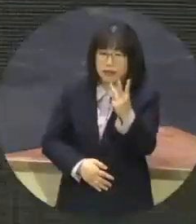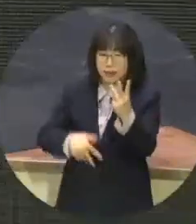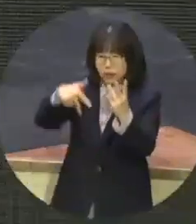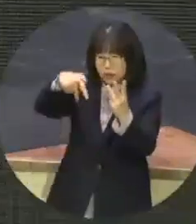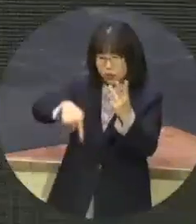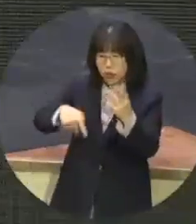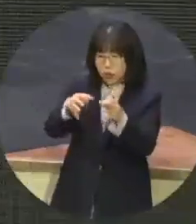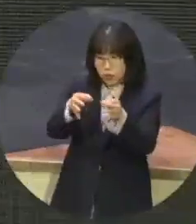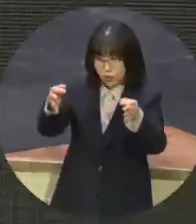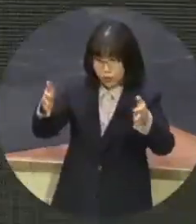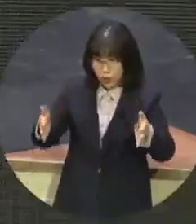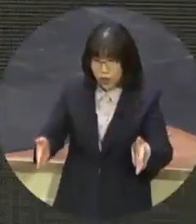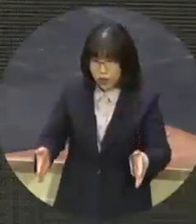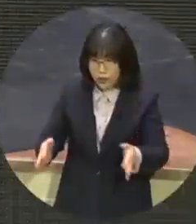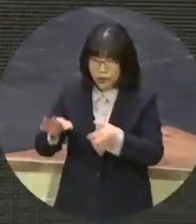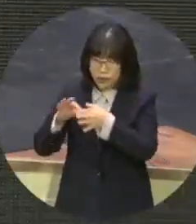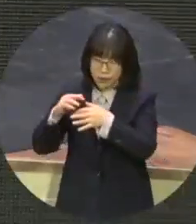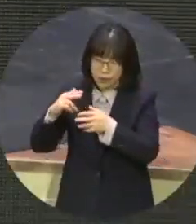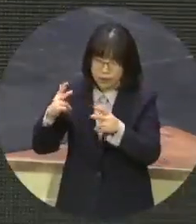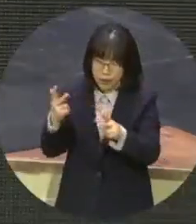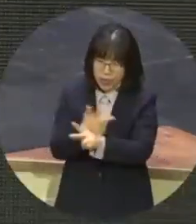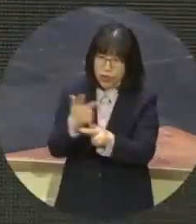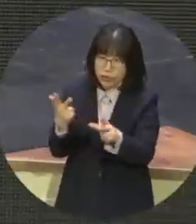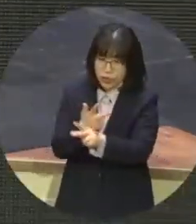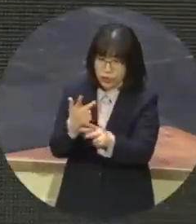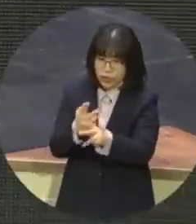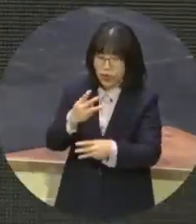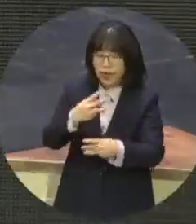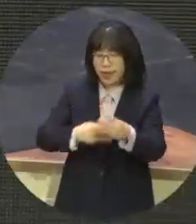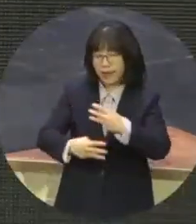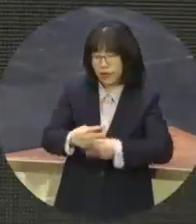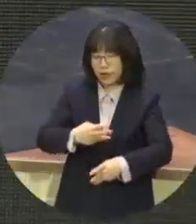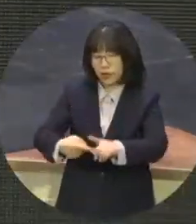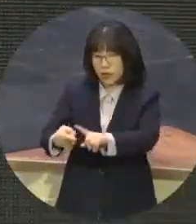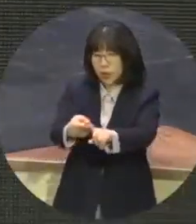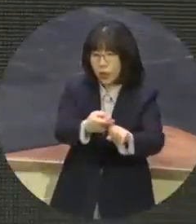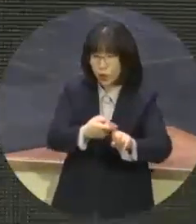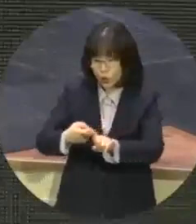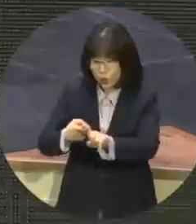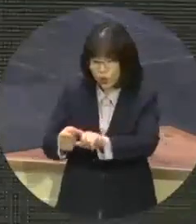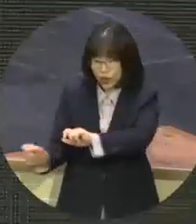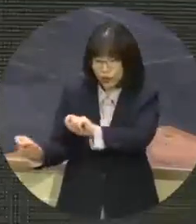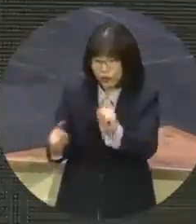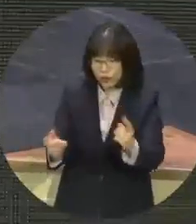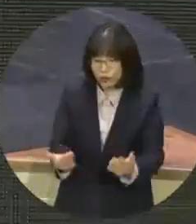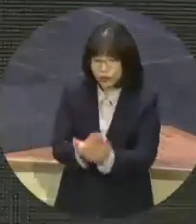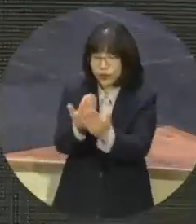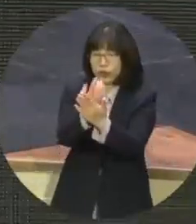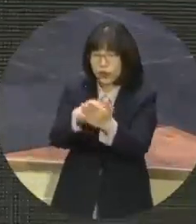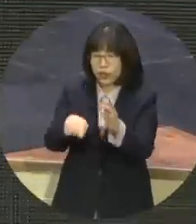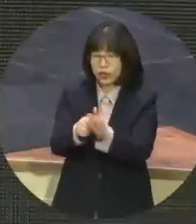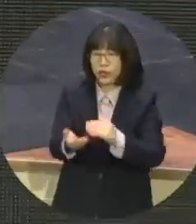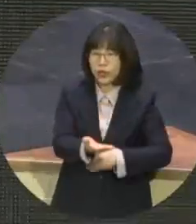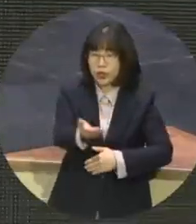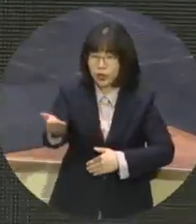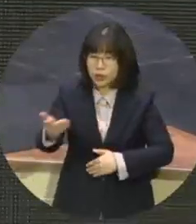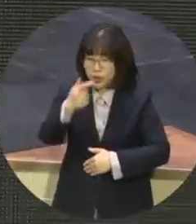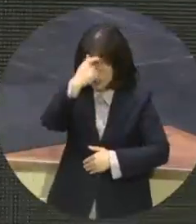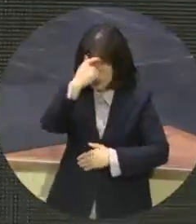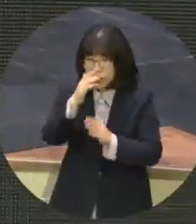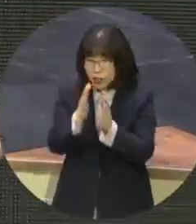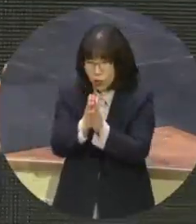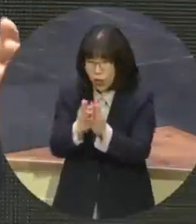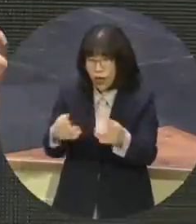하나님 응답의 시간별 기다리고 렘넌트라고 하는 이 공동체의 영적 부흥을 위해서 여러분 기도하시고 참여해 주시기